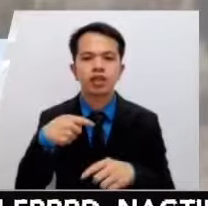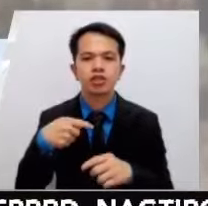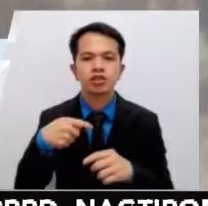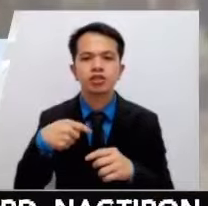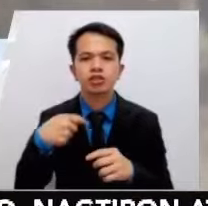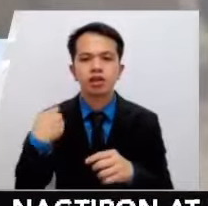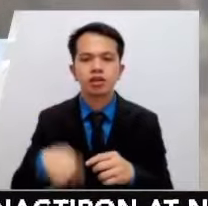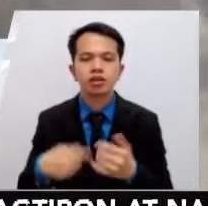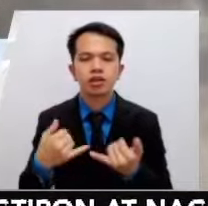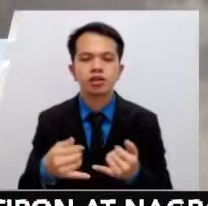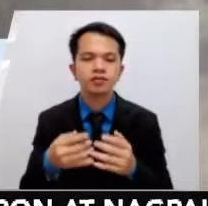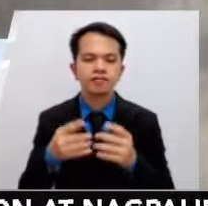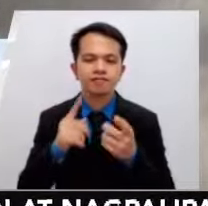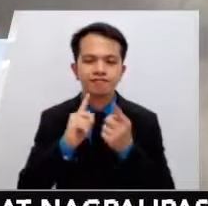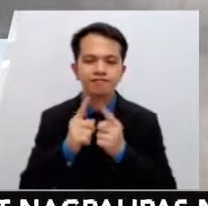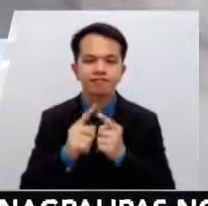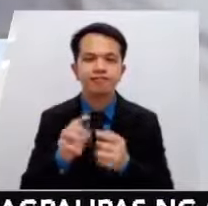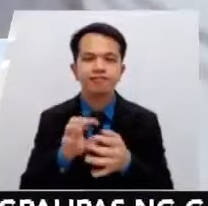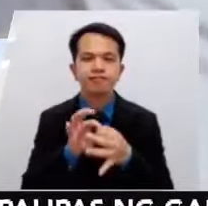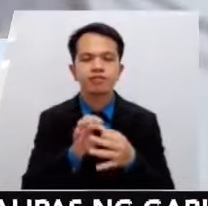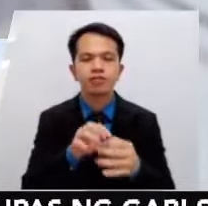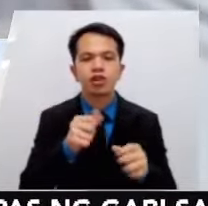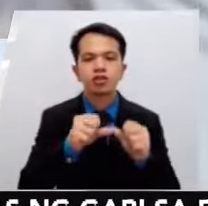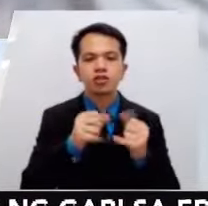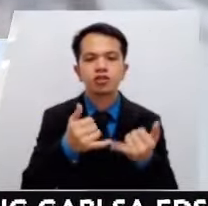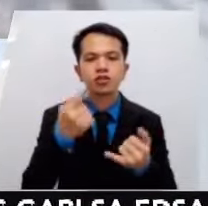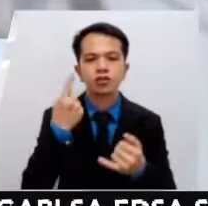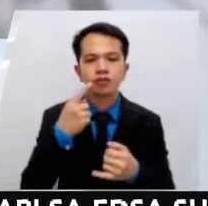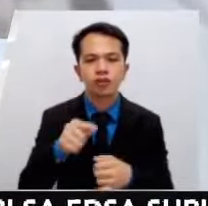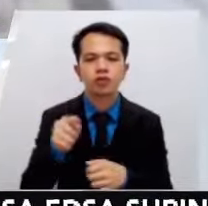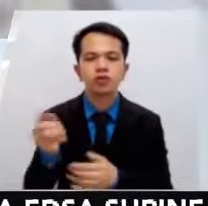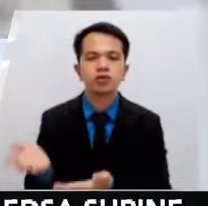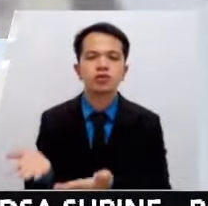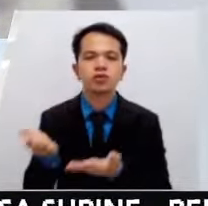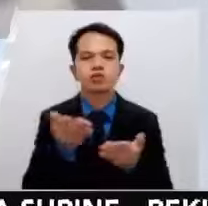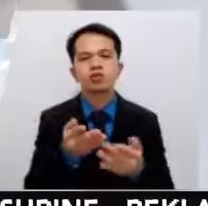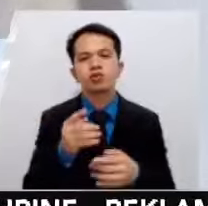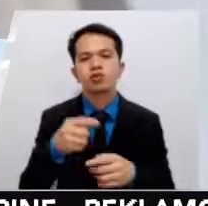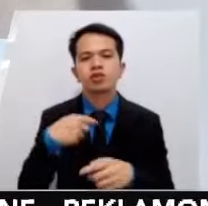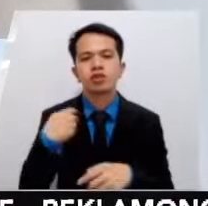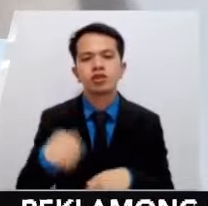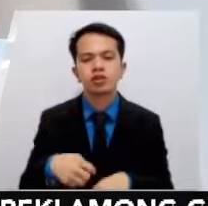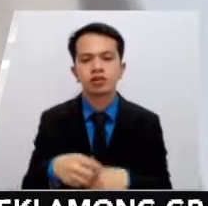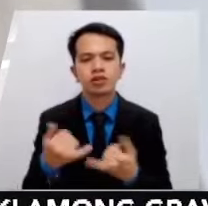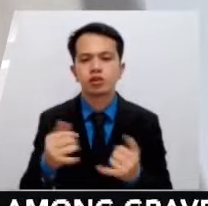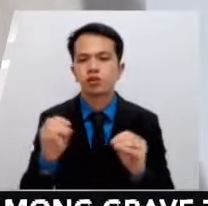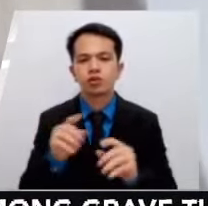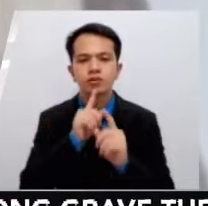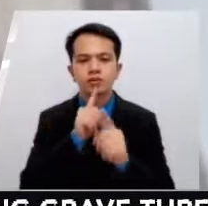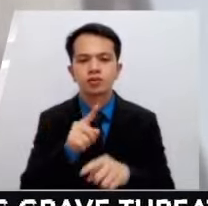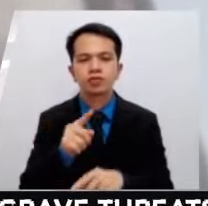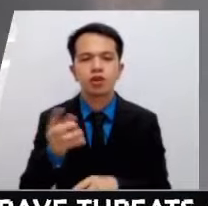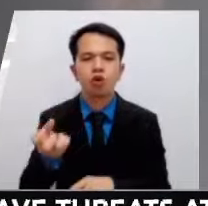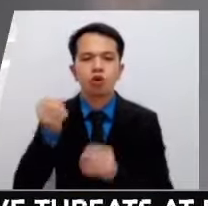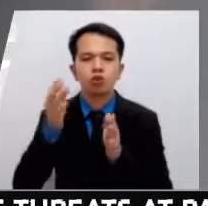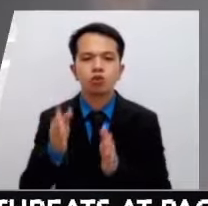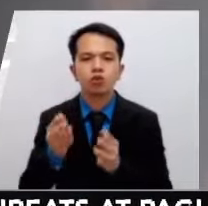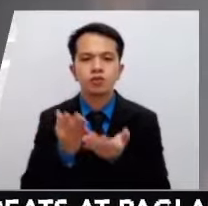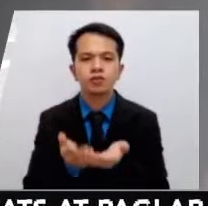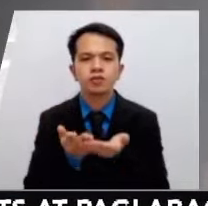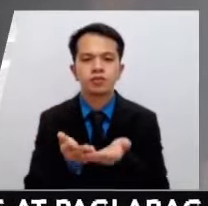Nakikipag-ugnay na ang PCG sa iba't ibang ahensya para sa kustudiya ng mga Chinese. Wala pang pahayag ang may-ari ng barko.